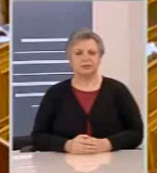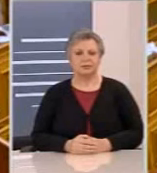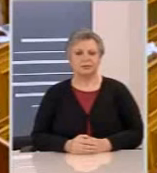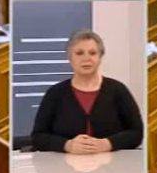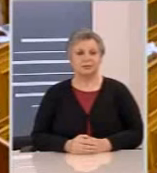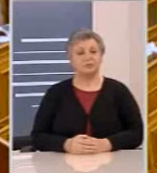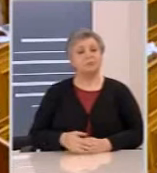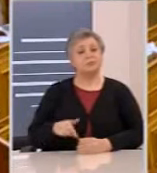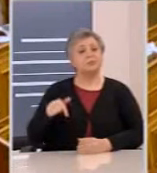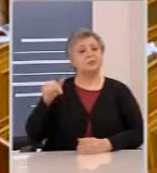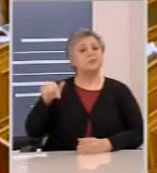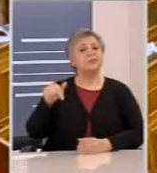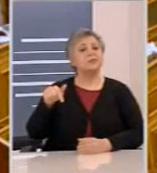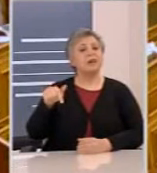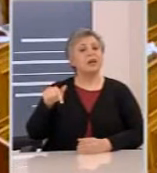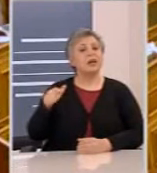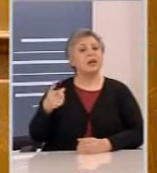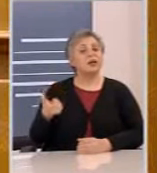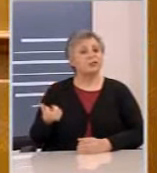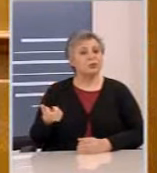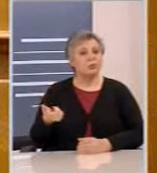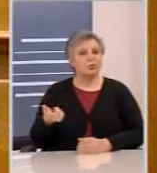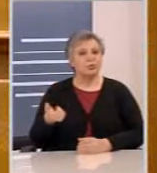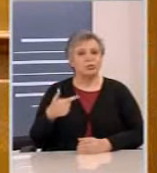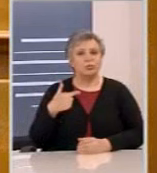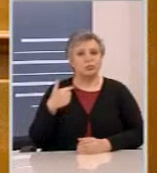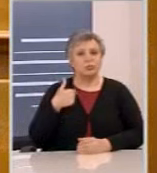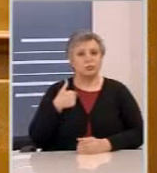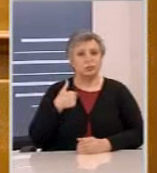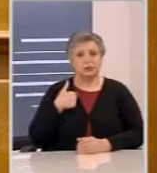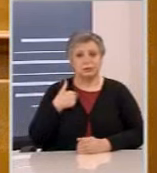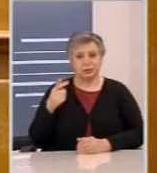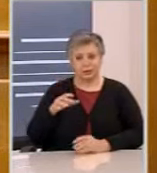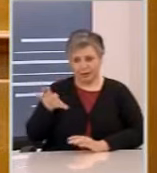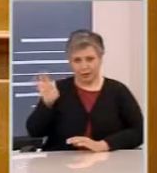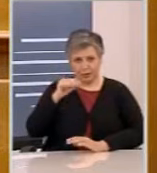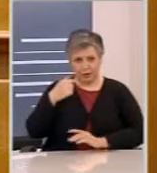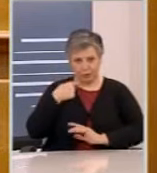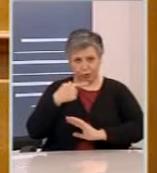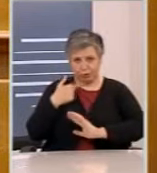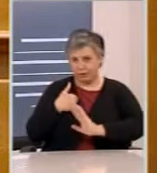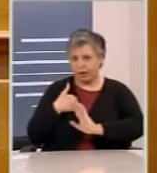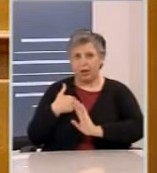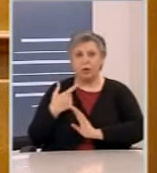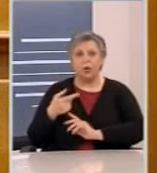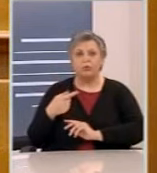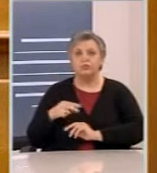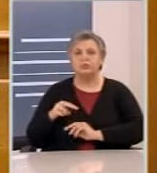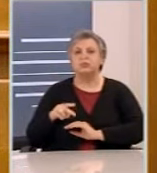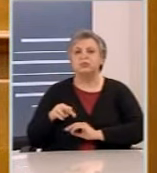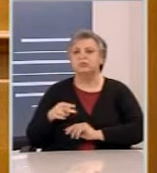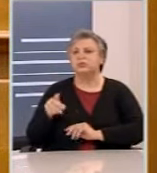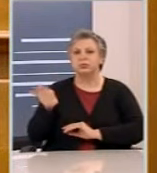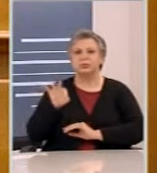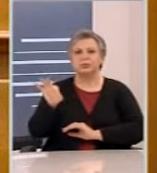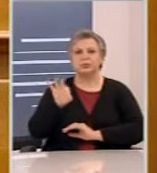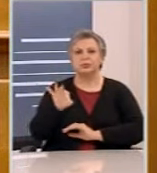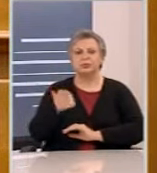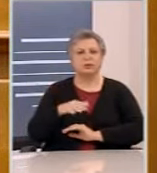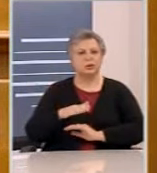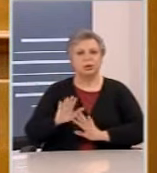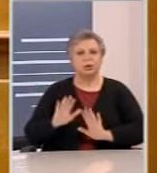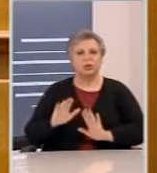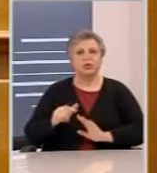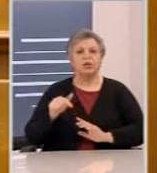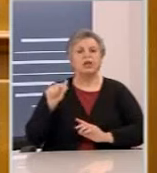Και σε αυτούς τους διοικητές που δεν τους επέλεξε ο Ξανθός και ο Πολάκης, αλλά τους επέλεξε και τους